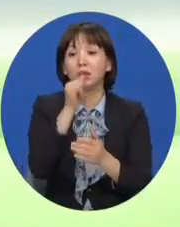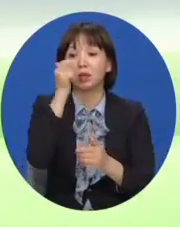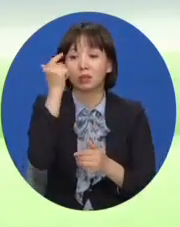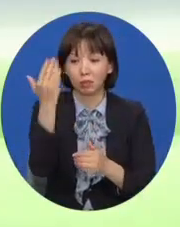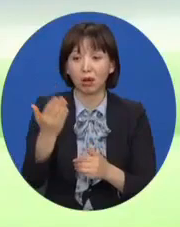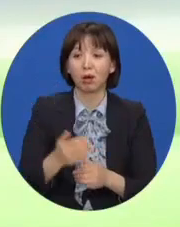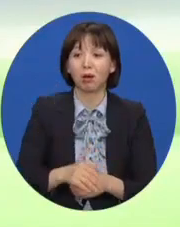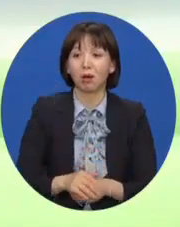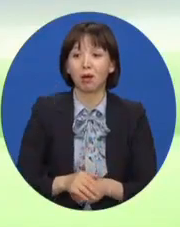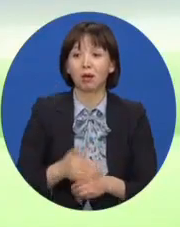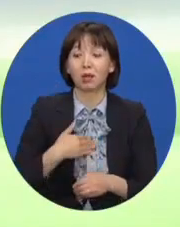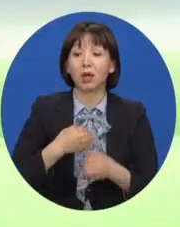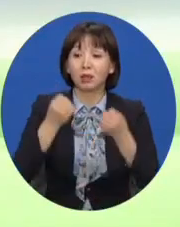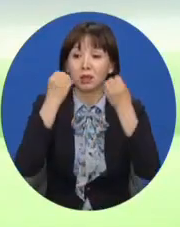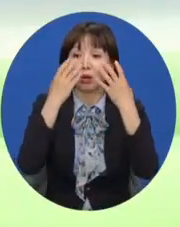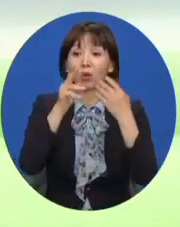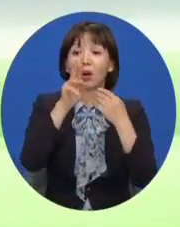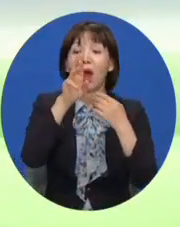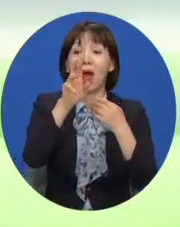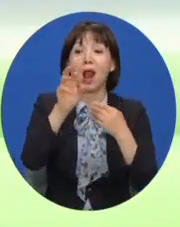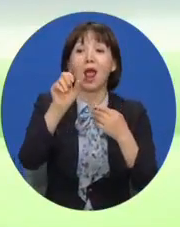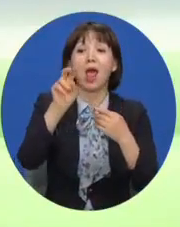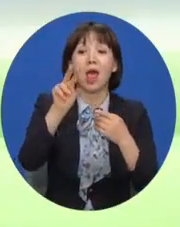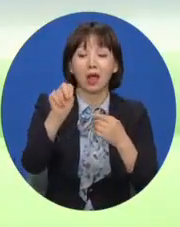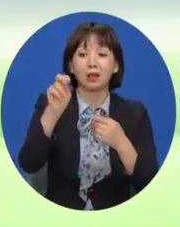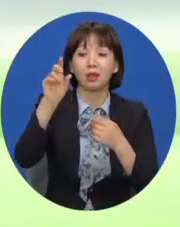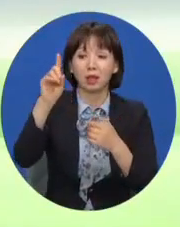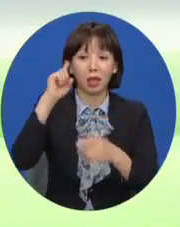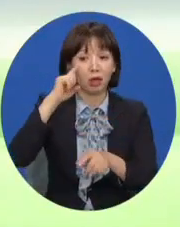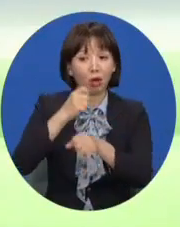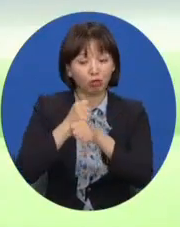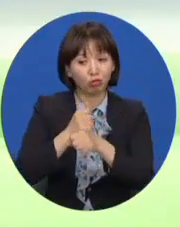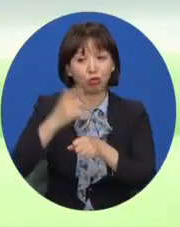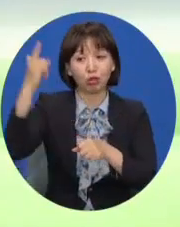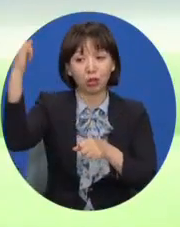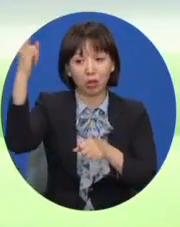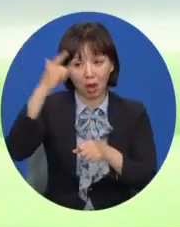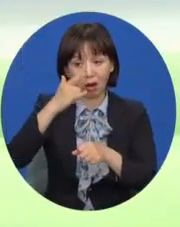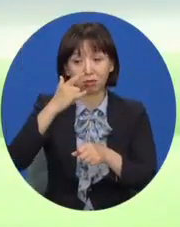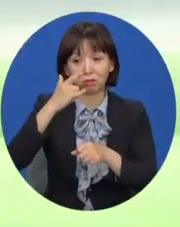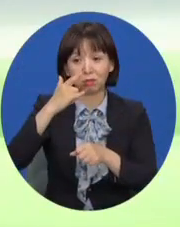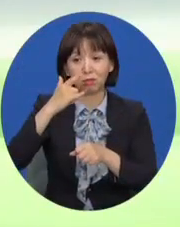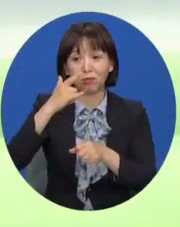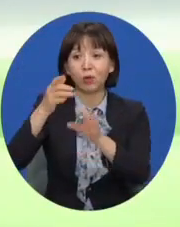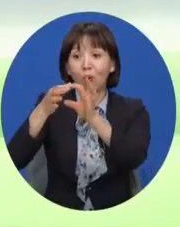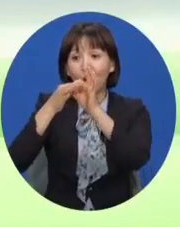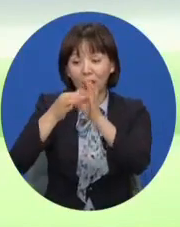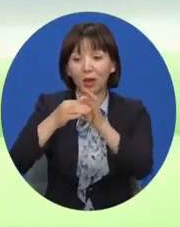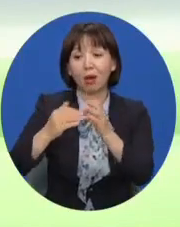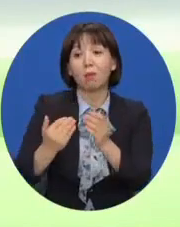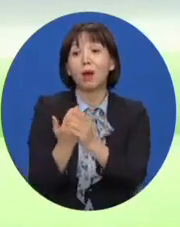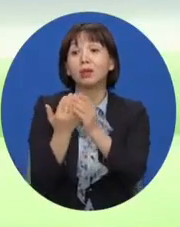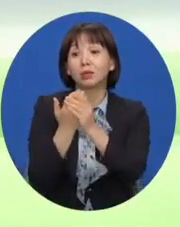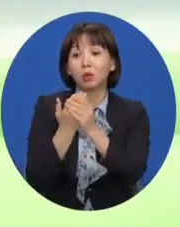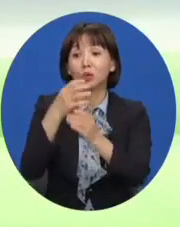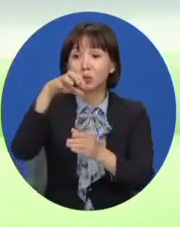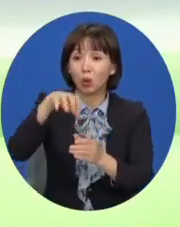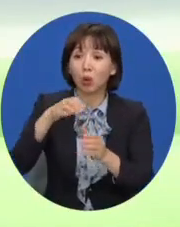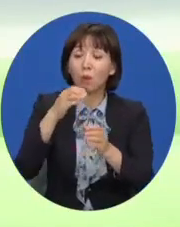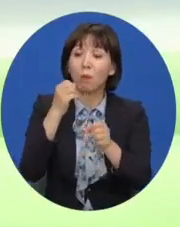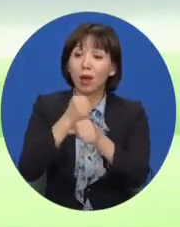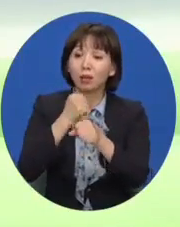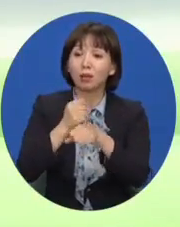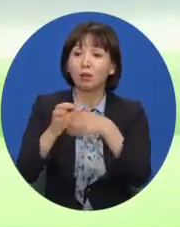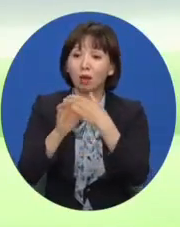저는 새로운 R&D 연구소 또 태양열로 인한 그런 좋은 솔라 이런 그 발전소를 만들면은 거기에 부가적으로